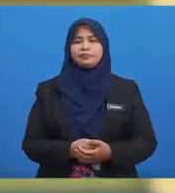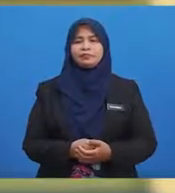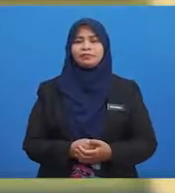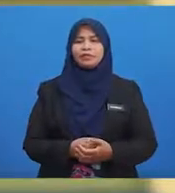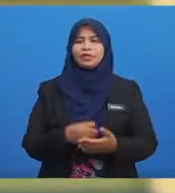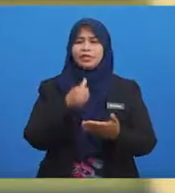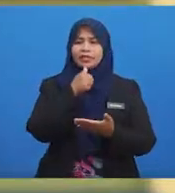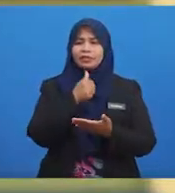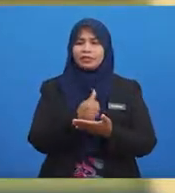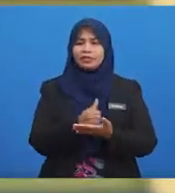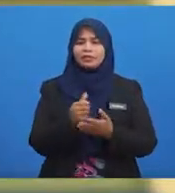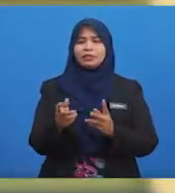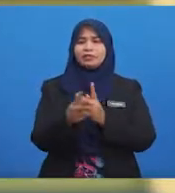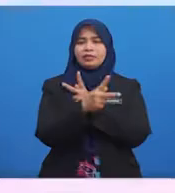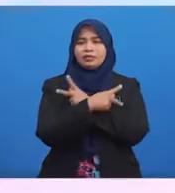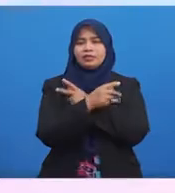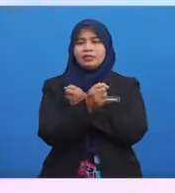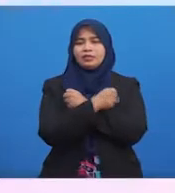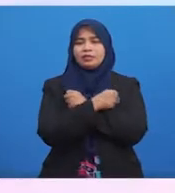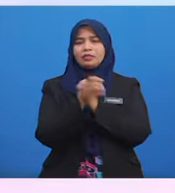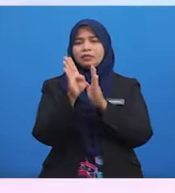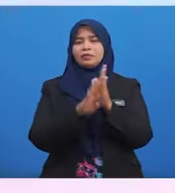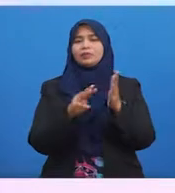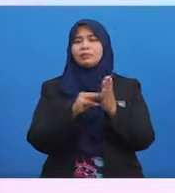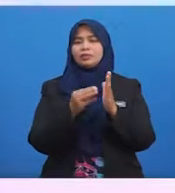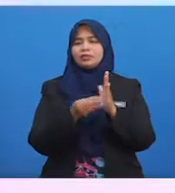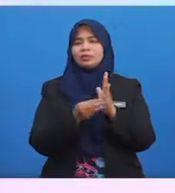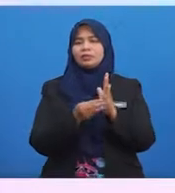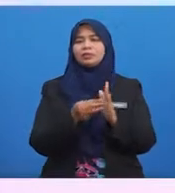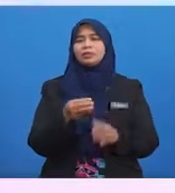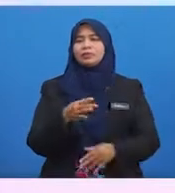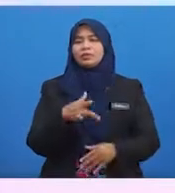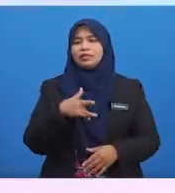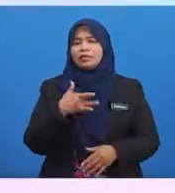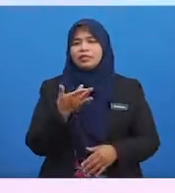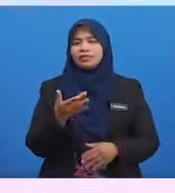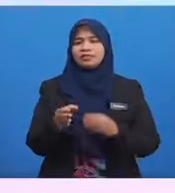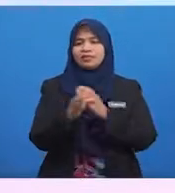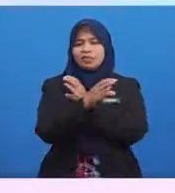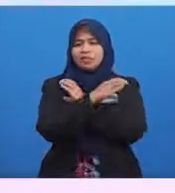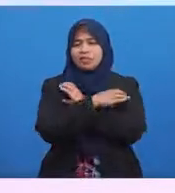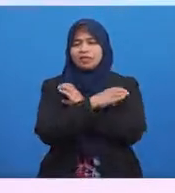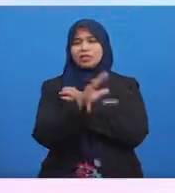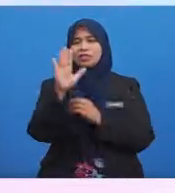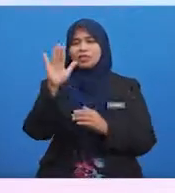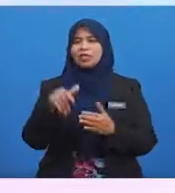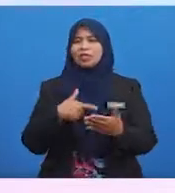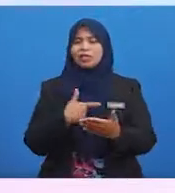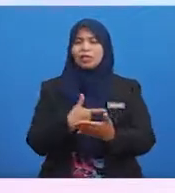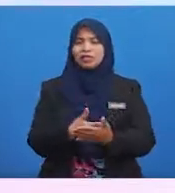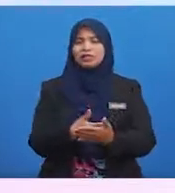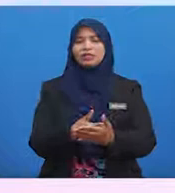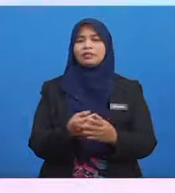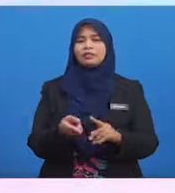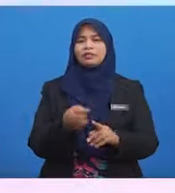Hai nilai kasih sayang bermaksud kepekaan dan perasaan cinta yang lahir dari